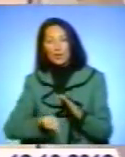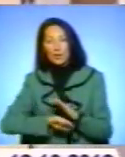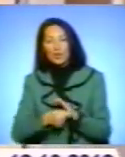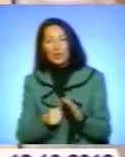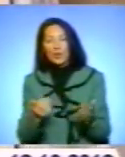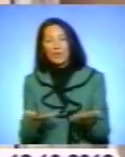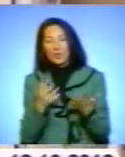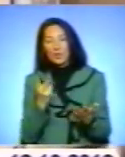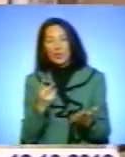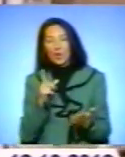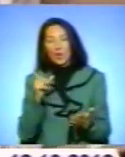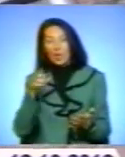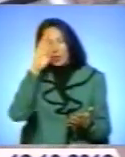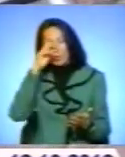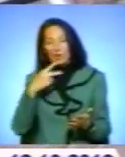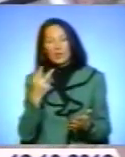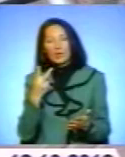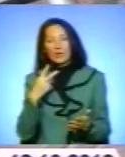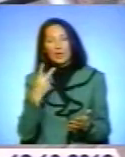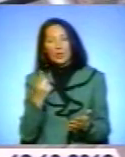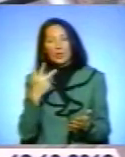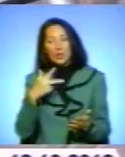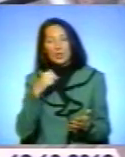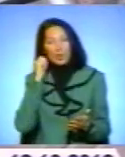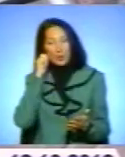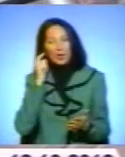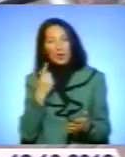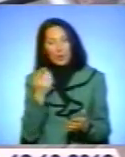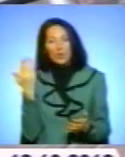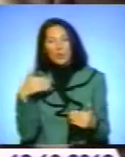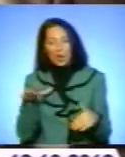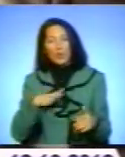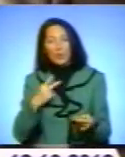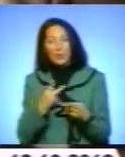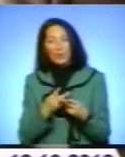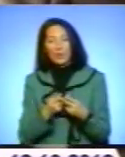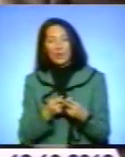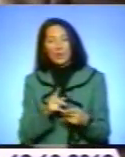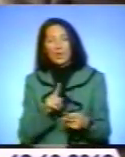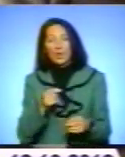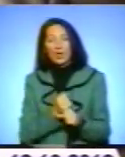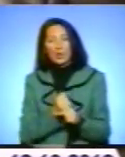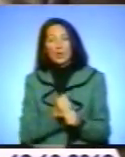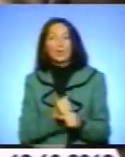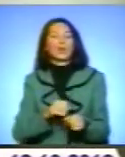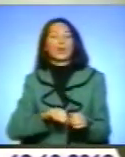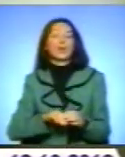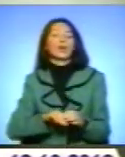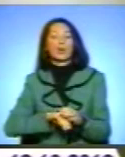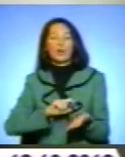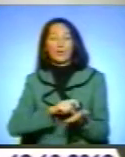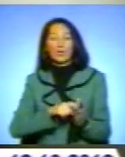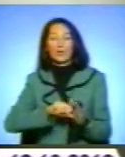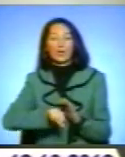та 31 рік. До слова, один із них притягувався до кримінальної відповідальності за скоєння квартирної крадіжки. Були в стані